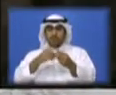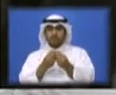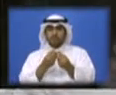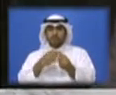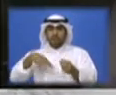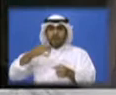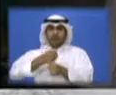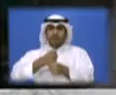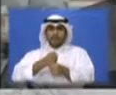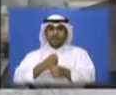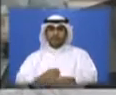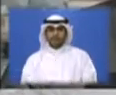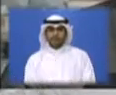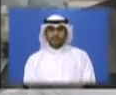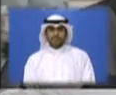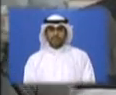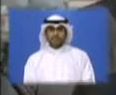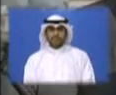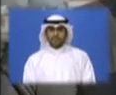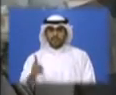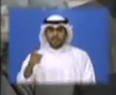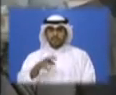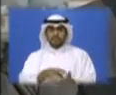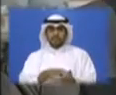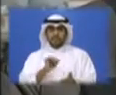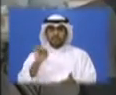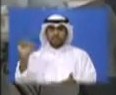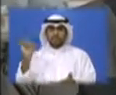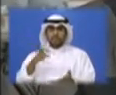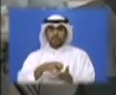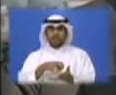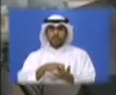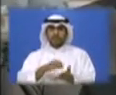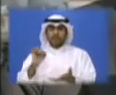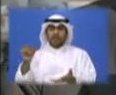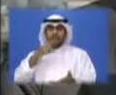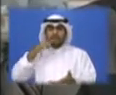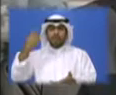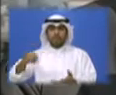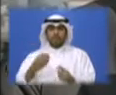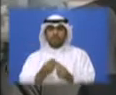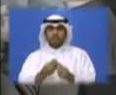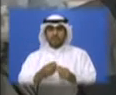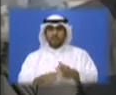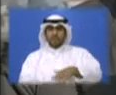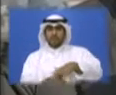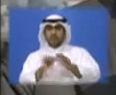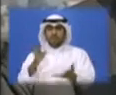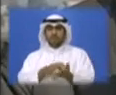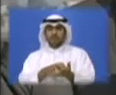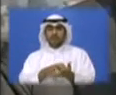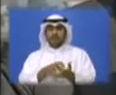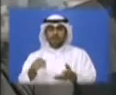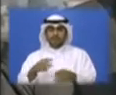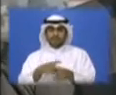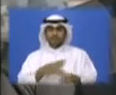الأعمال العرب والروس. بعد احتضان موسكو ومدينة نيجني نوفوغورد، رئيسة مجلس سيدات الأعمال العرب الشيخة